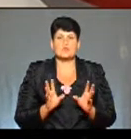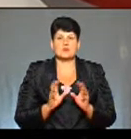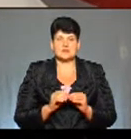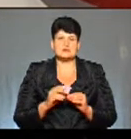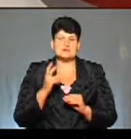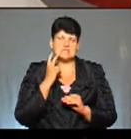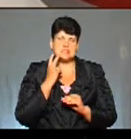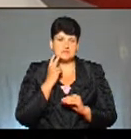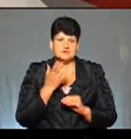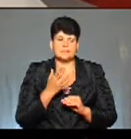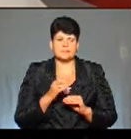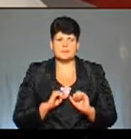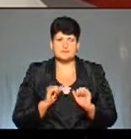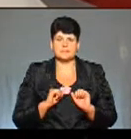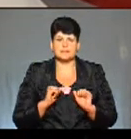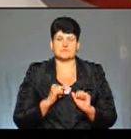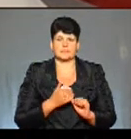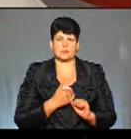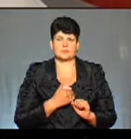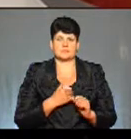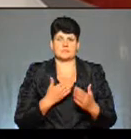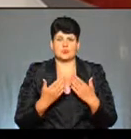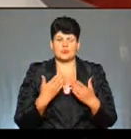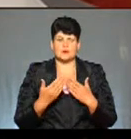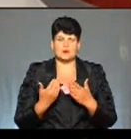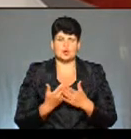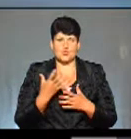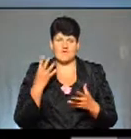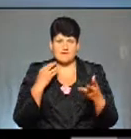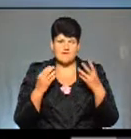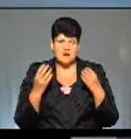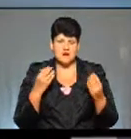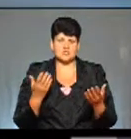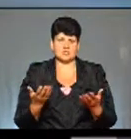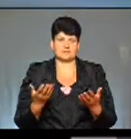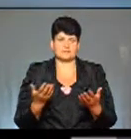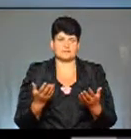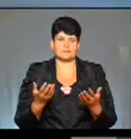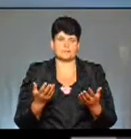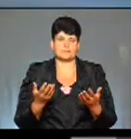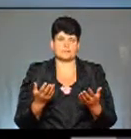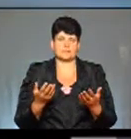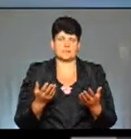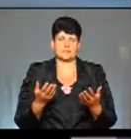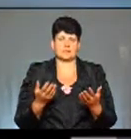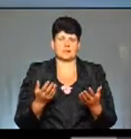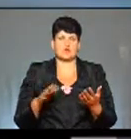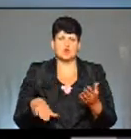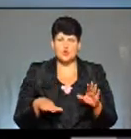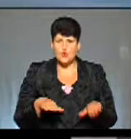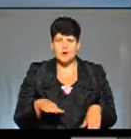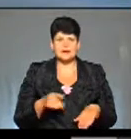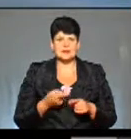ну, якби і прагнуть спілкування, і прагнуть якихось нових вражень. Тобто, ну, ноги, розумієте, це ще